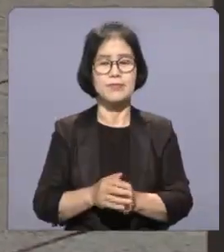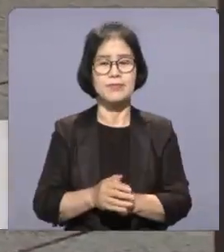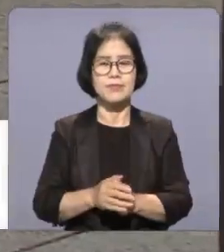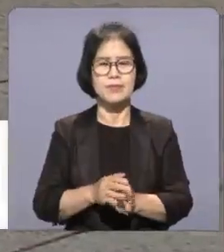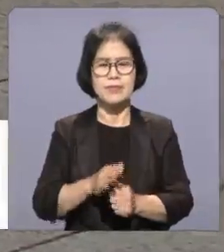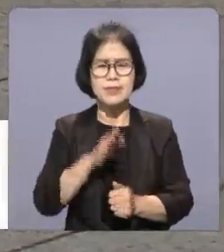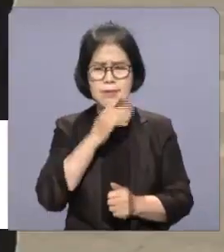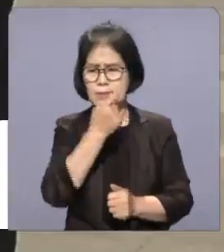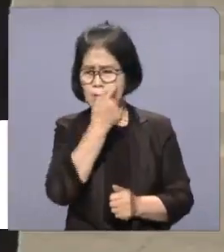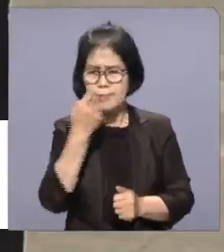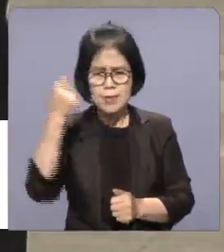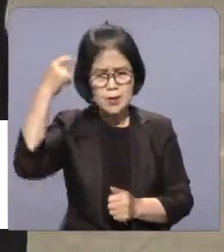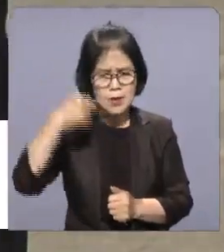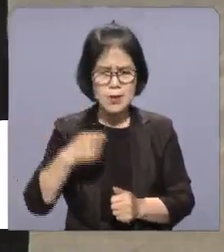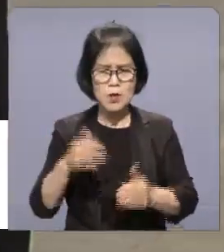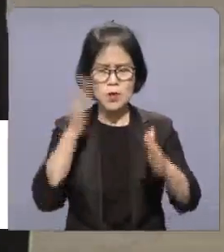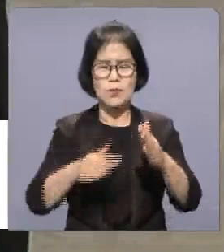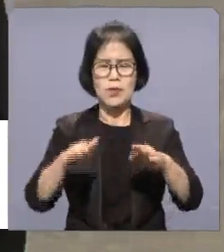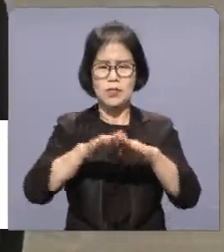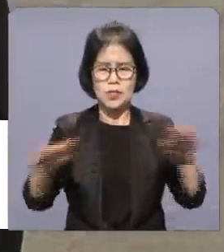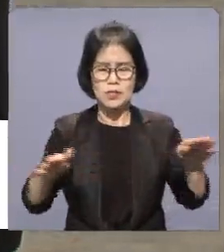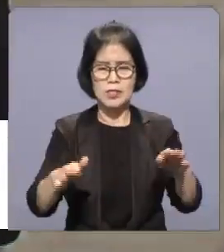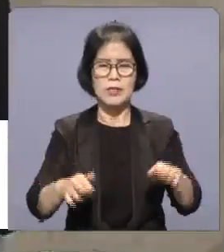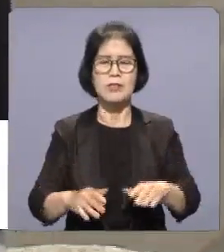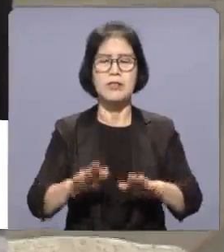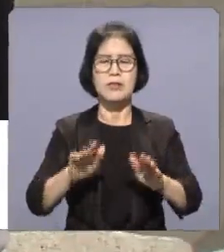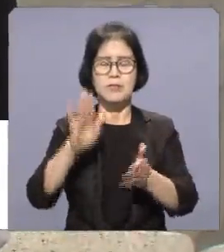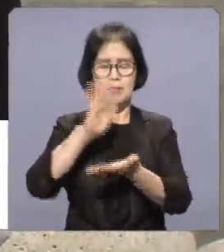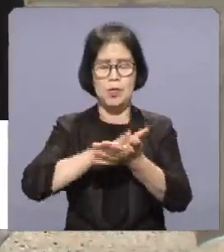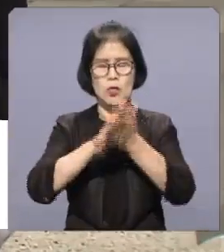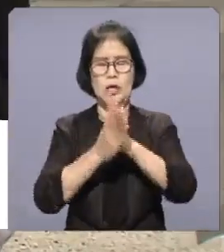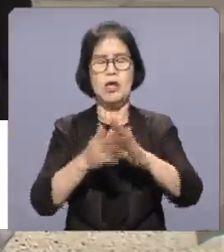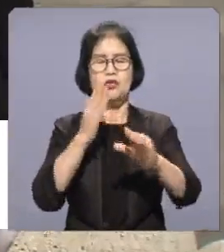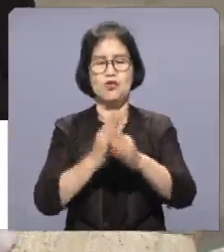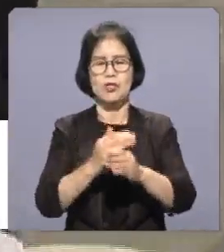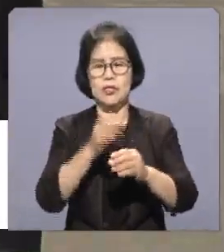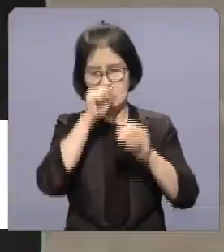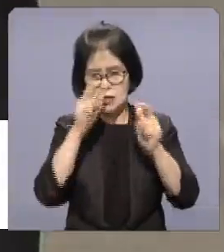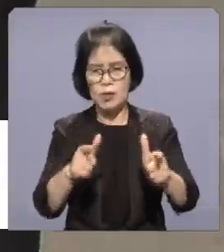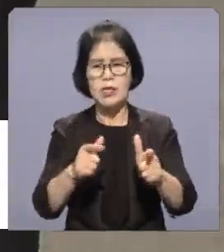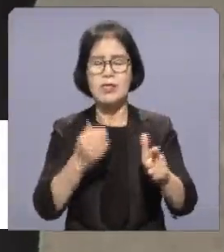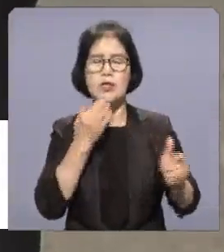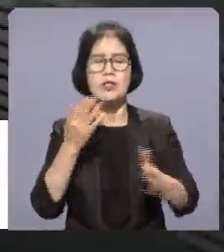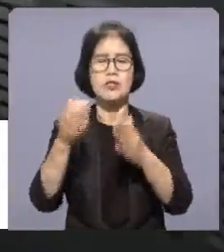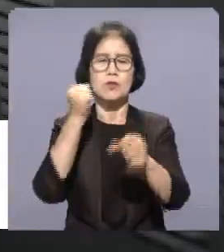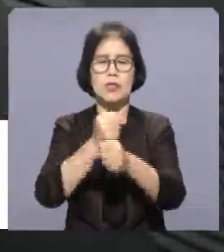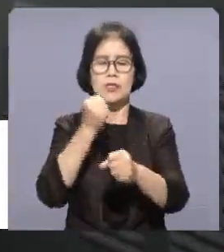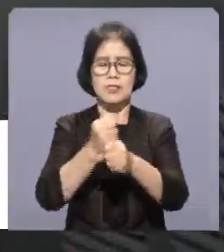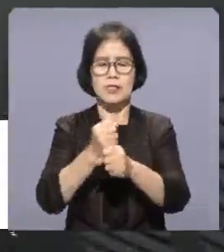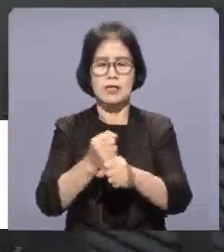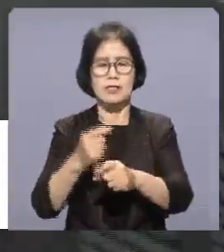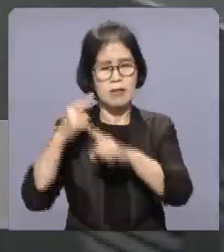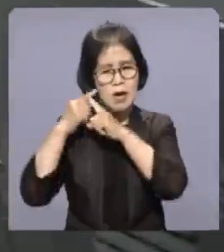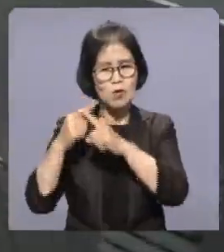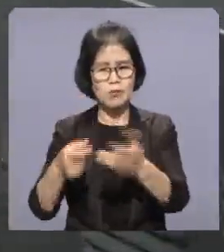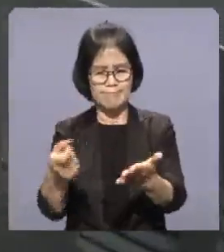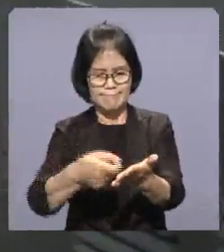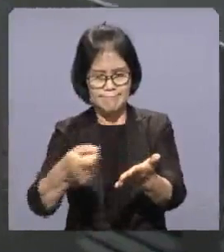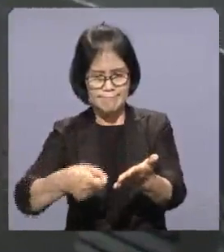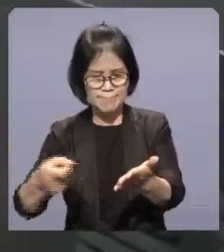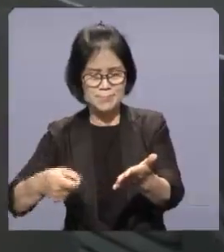실사구시와 공명 정대를 기본으로 변화의 중심, 기회의 경기도를 만들겠다는 각오를 방명록에 남겼습니다.